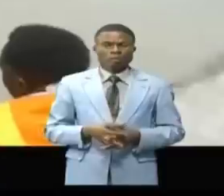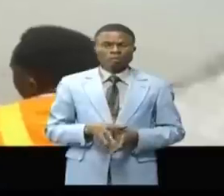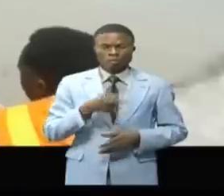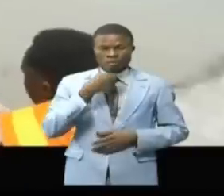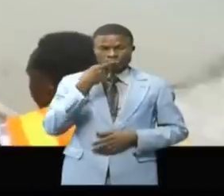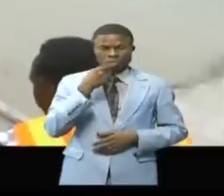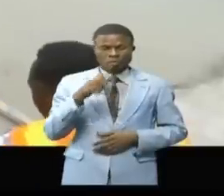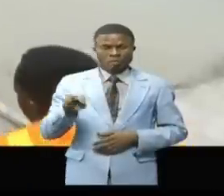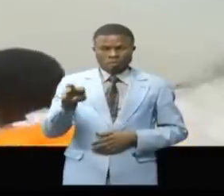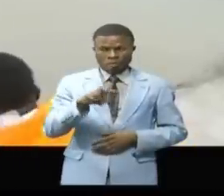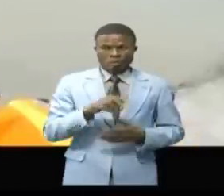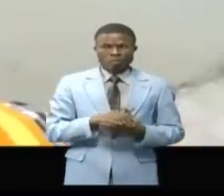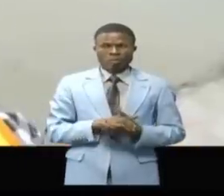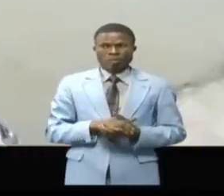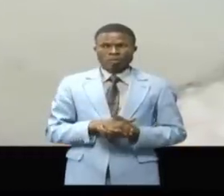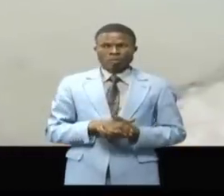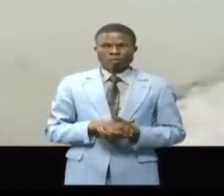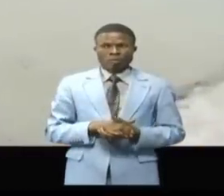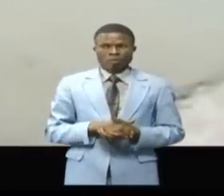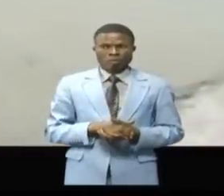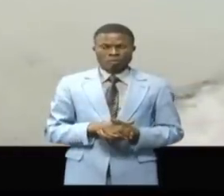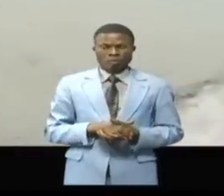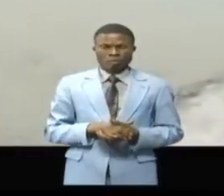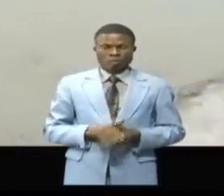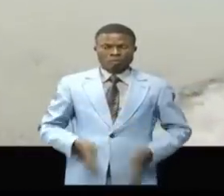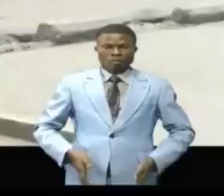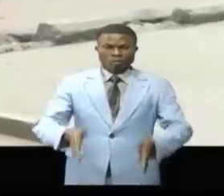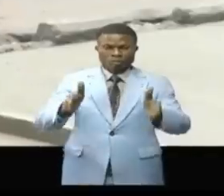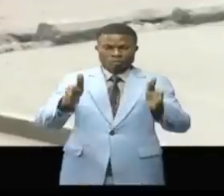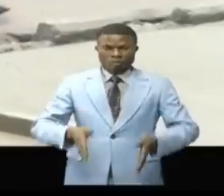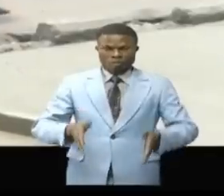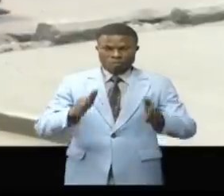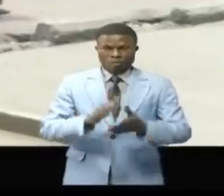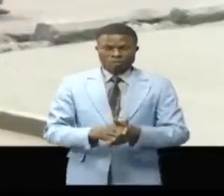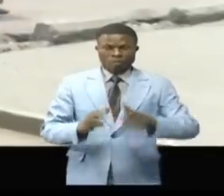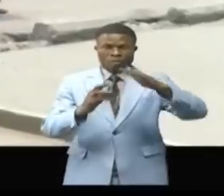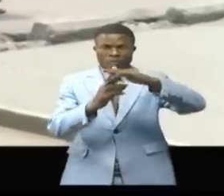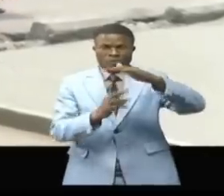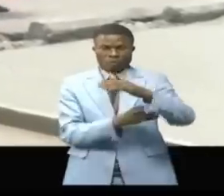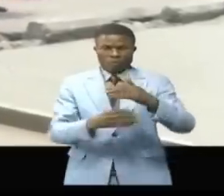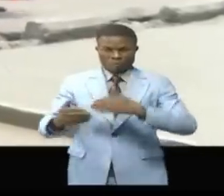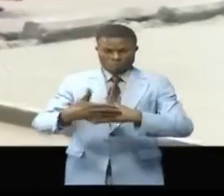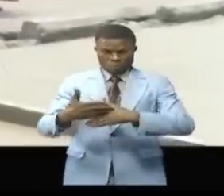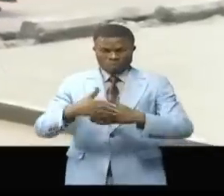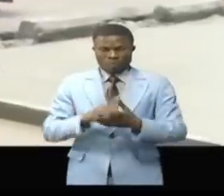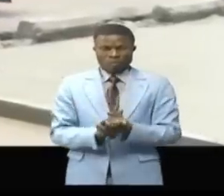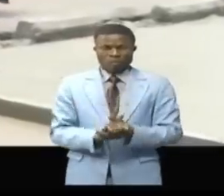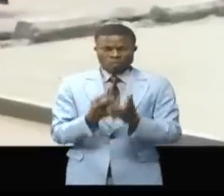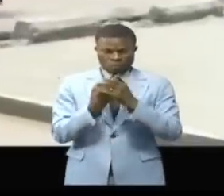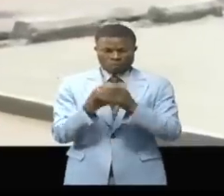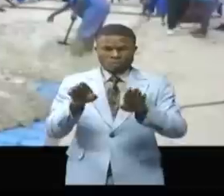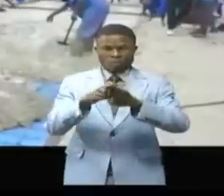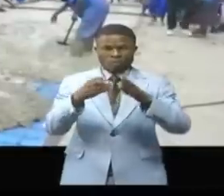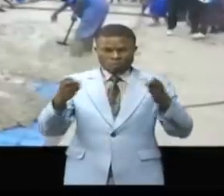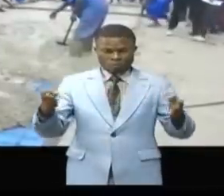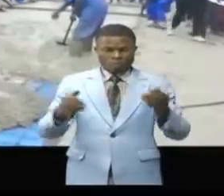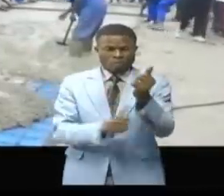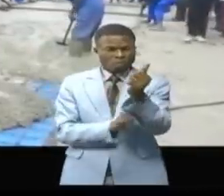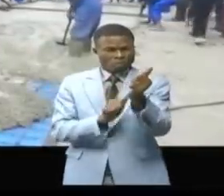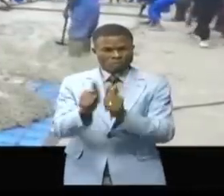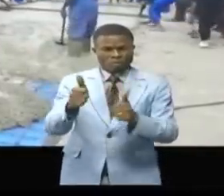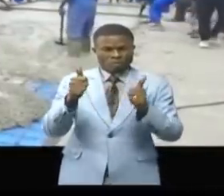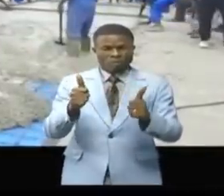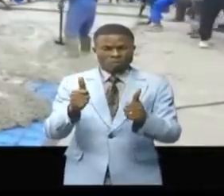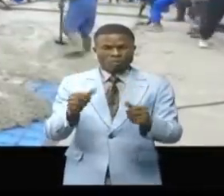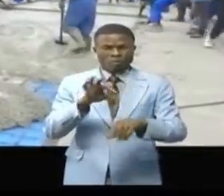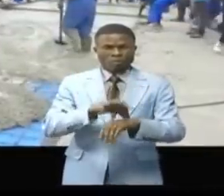Je disais, compris entre l'avenue Bukangalonzo et Petit Pont, sera de nouveau ouvert à la circulation. Occasion